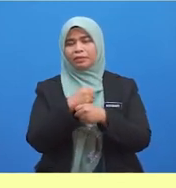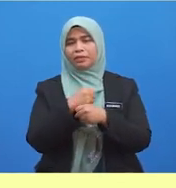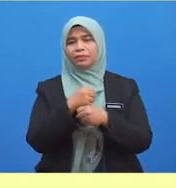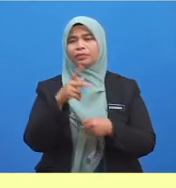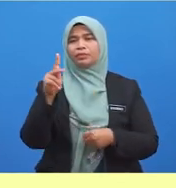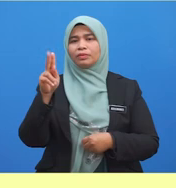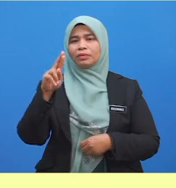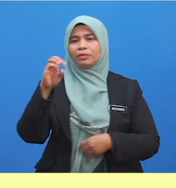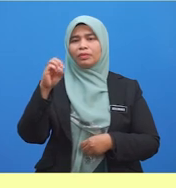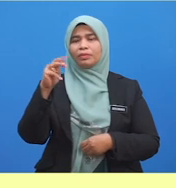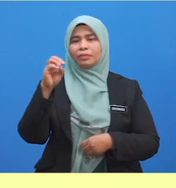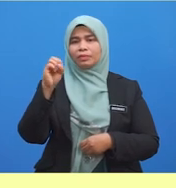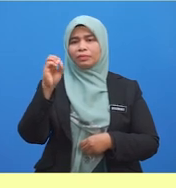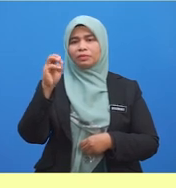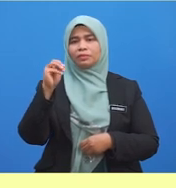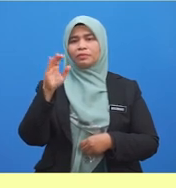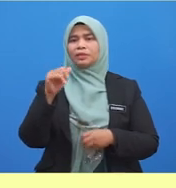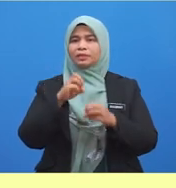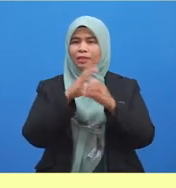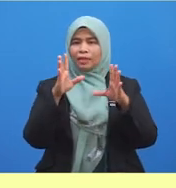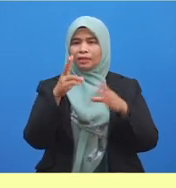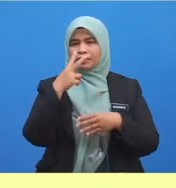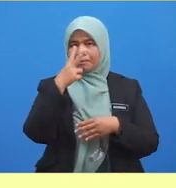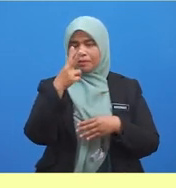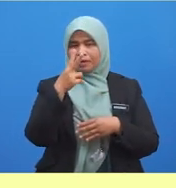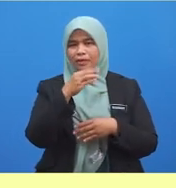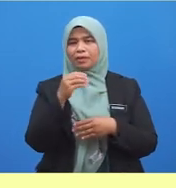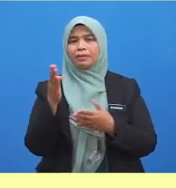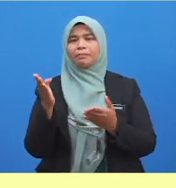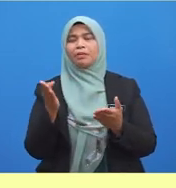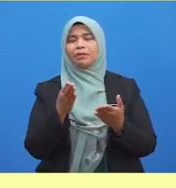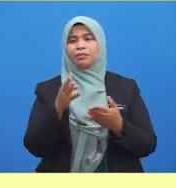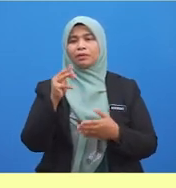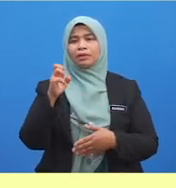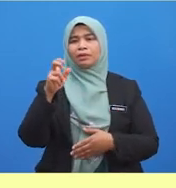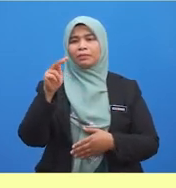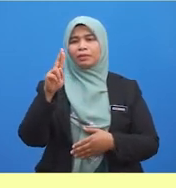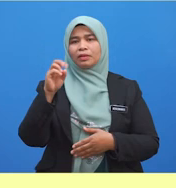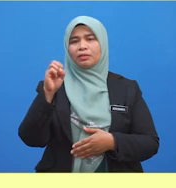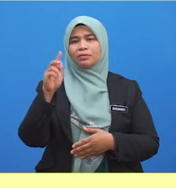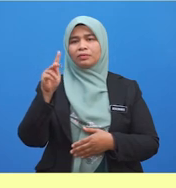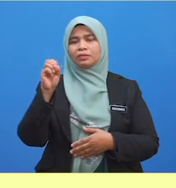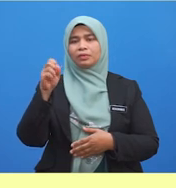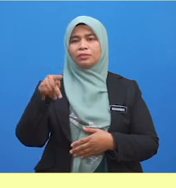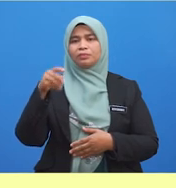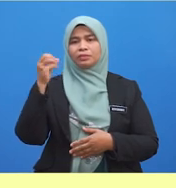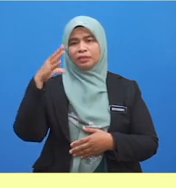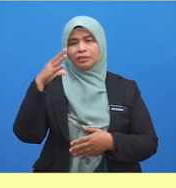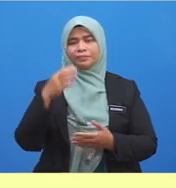dan membentuk kromosom yang jelas kelihatan di bawah mikroskop.